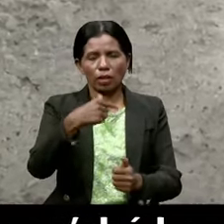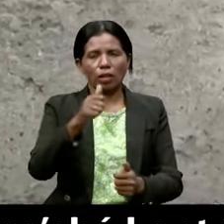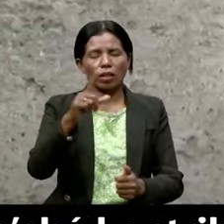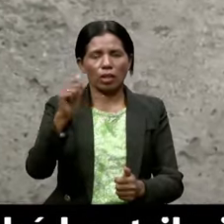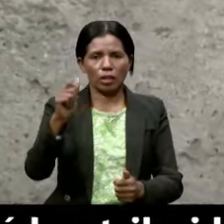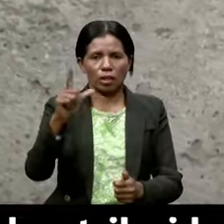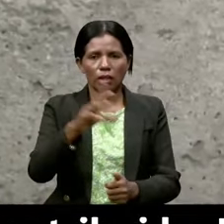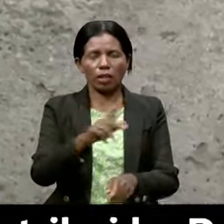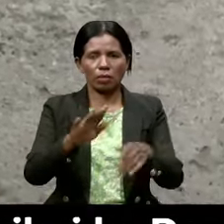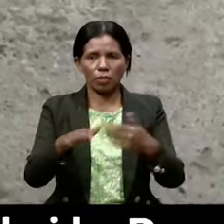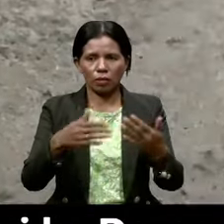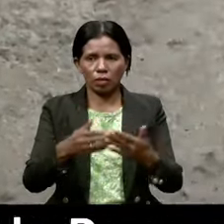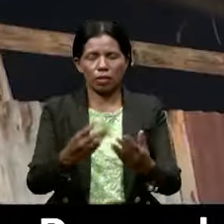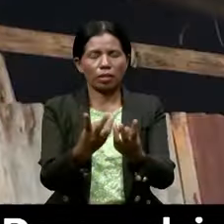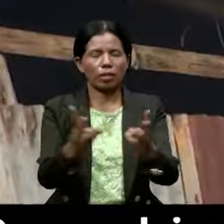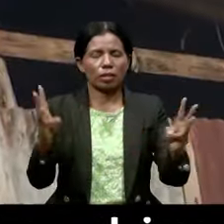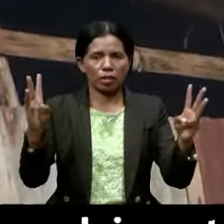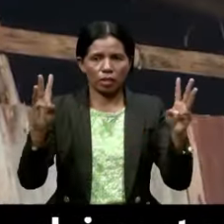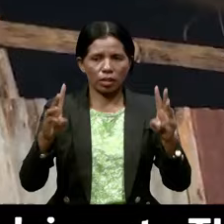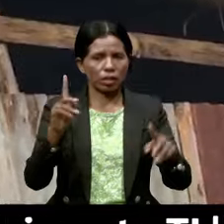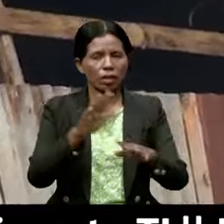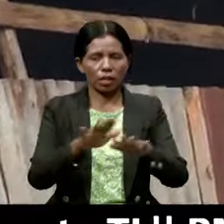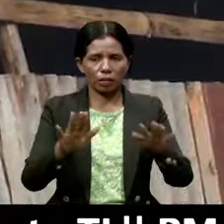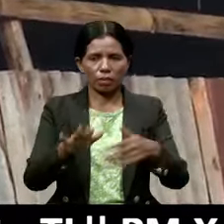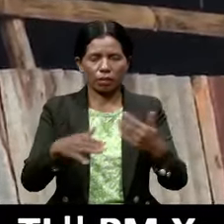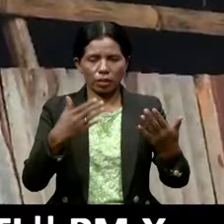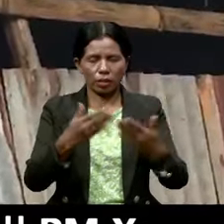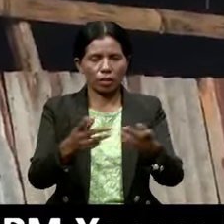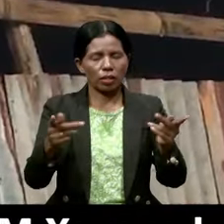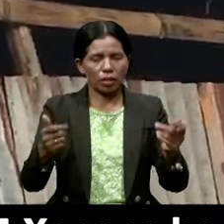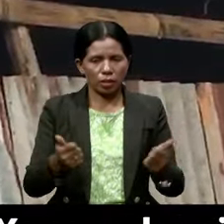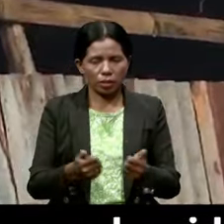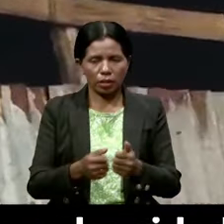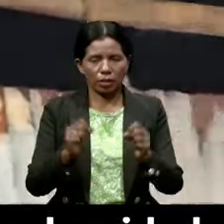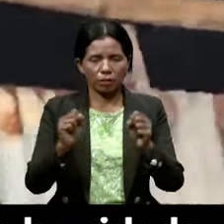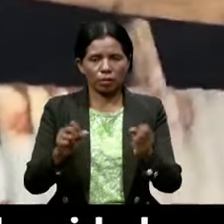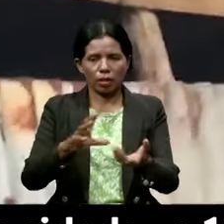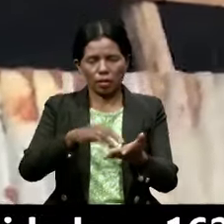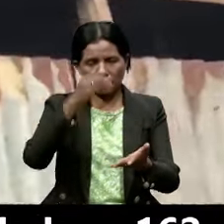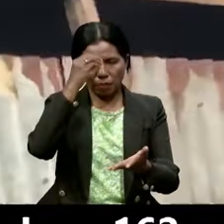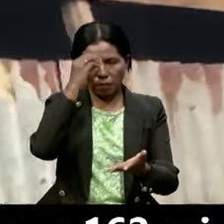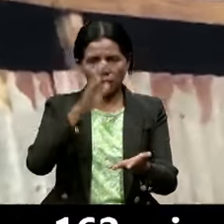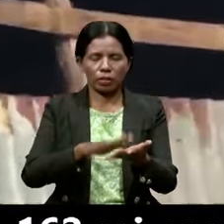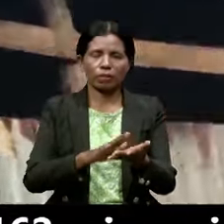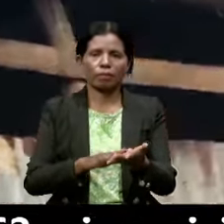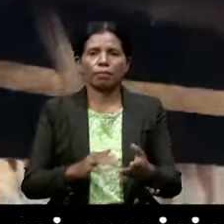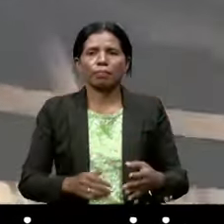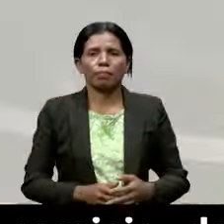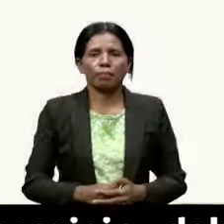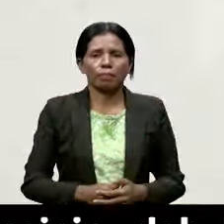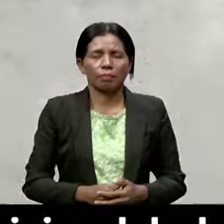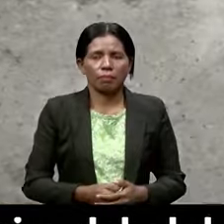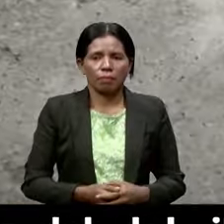sira ho inisiativa rasik didin sala refere nune labarek sira iha aldea ne bele asesu preeskolar. Durante